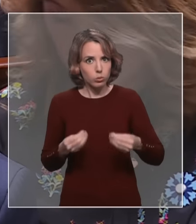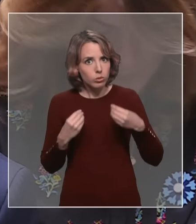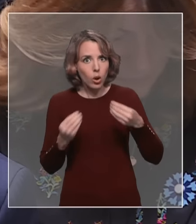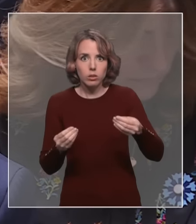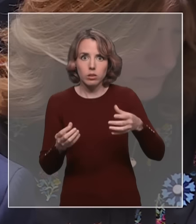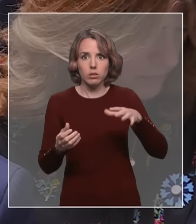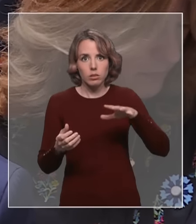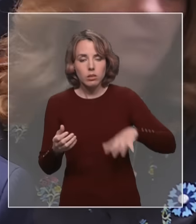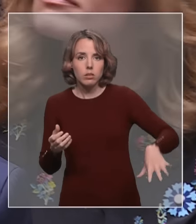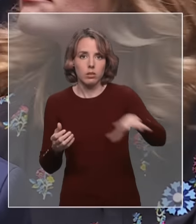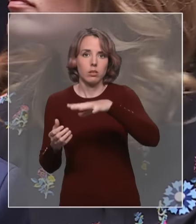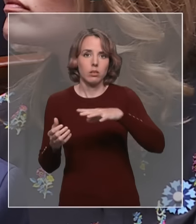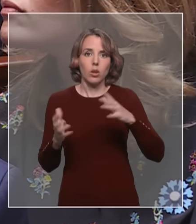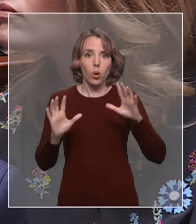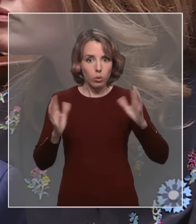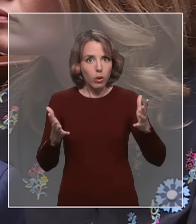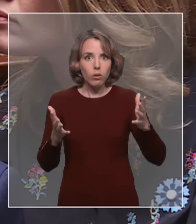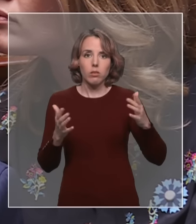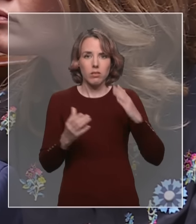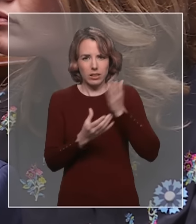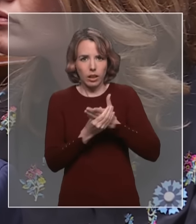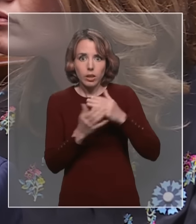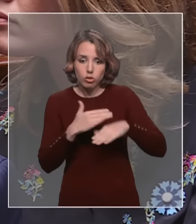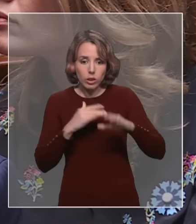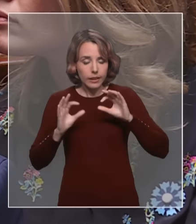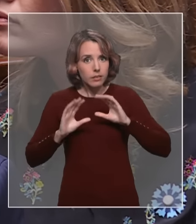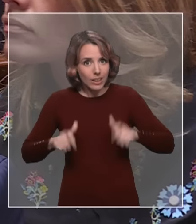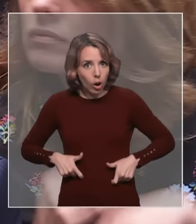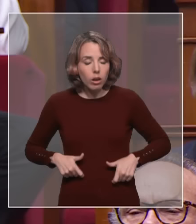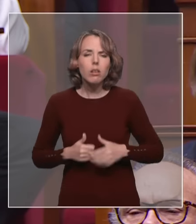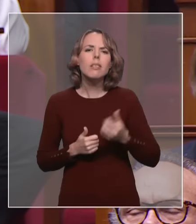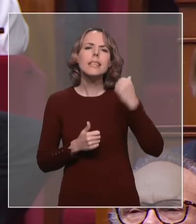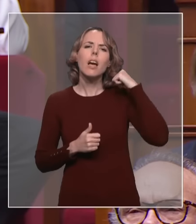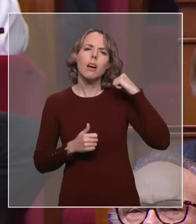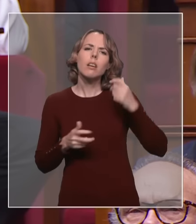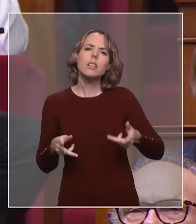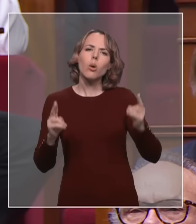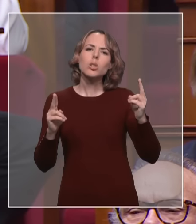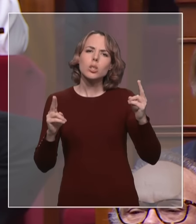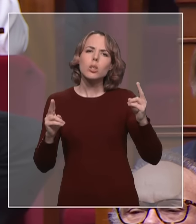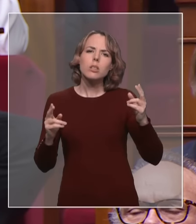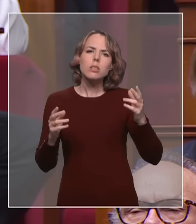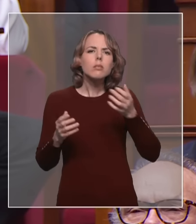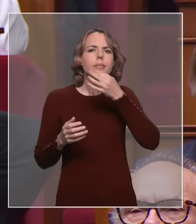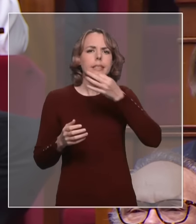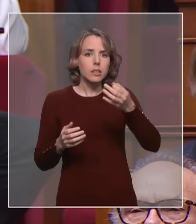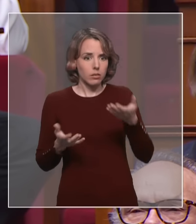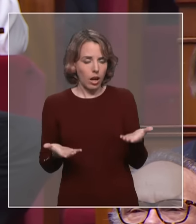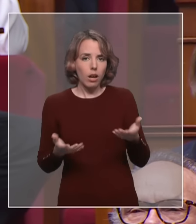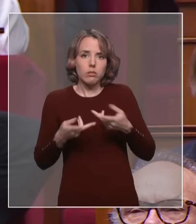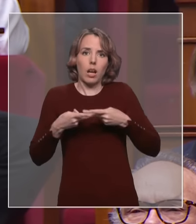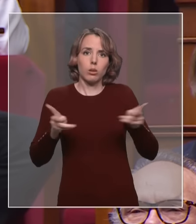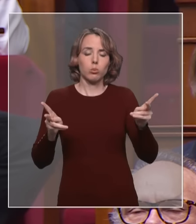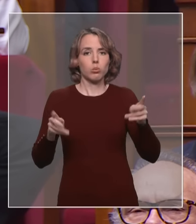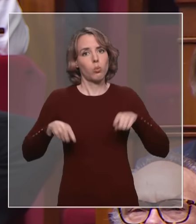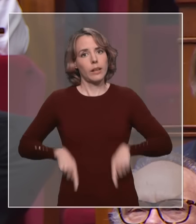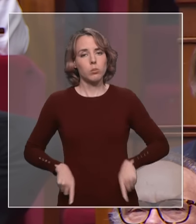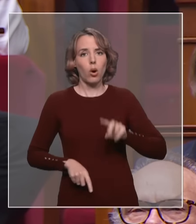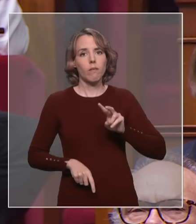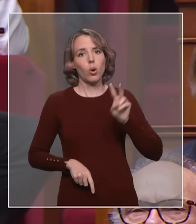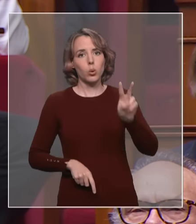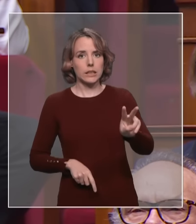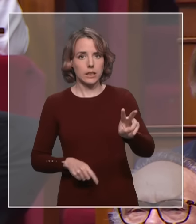Hier, lors de la séance des QAG, vous avez précisé que des annonces gouvernementales seront faites ce vendredi. Ces annonces